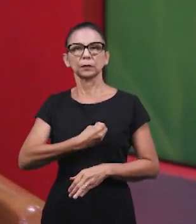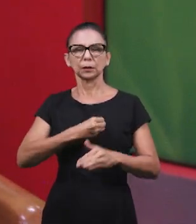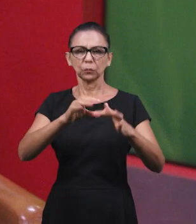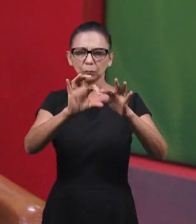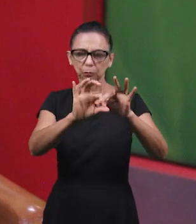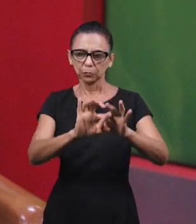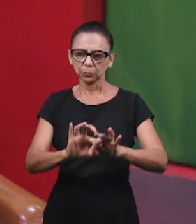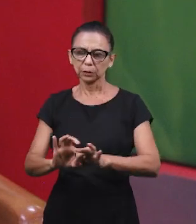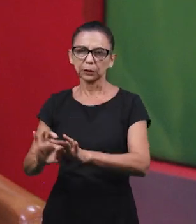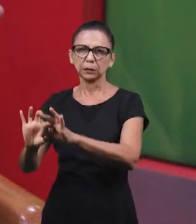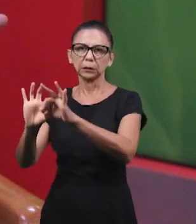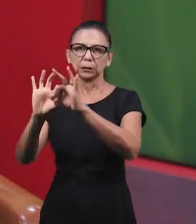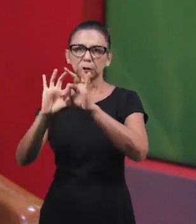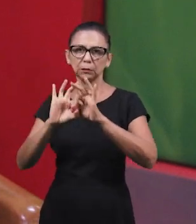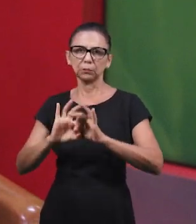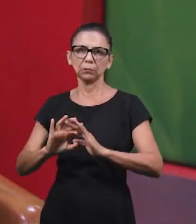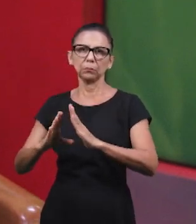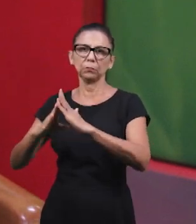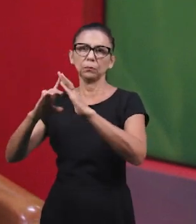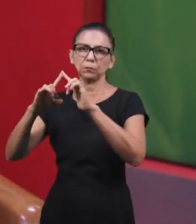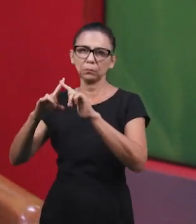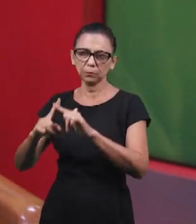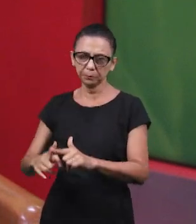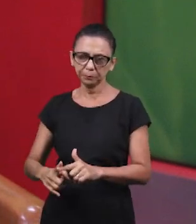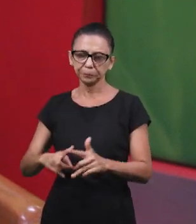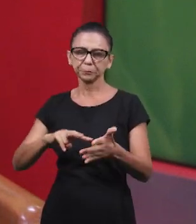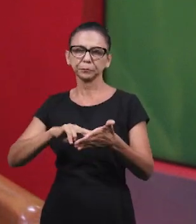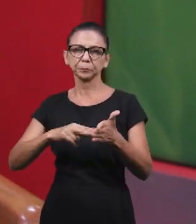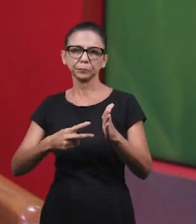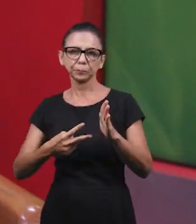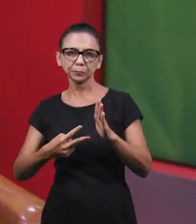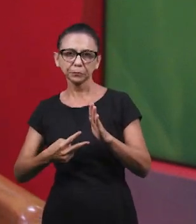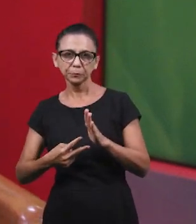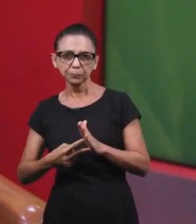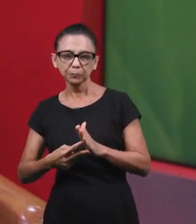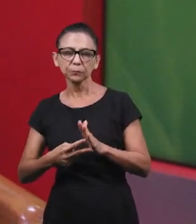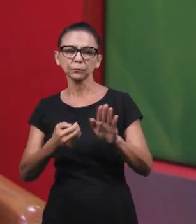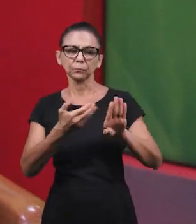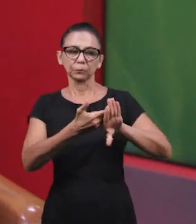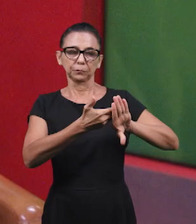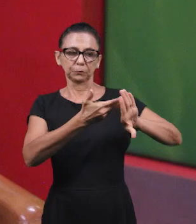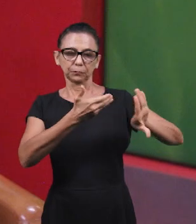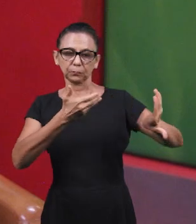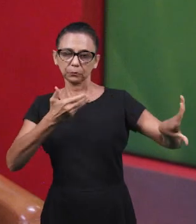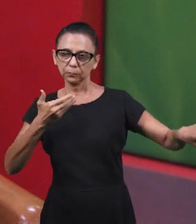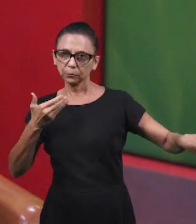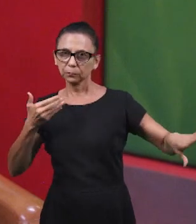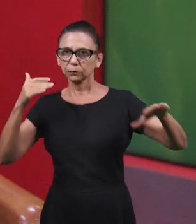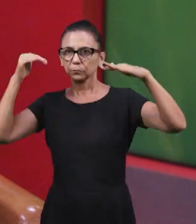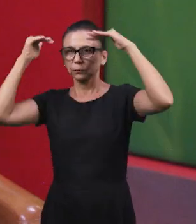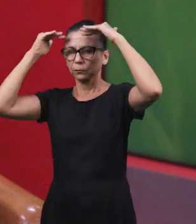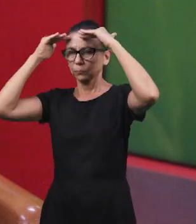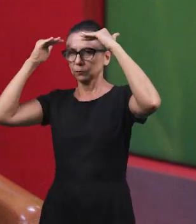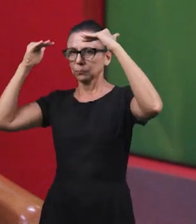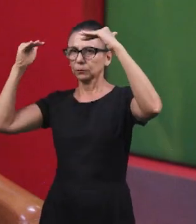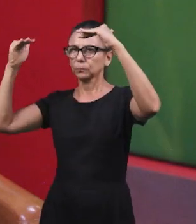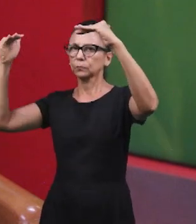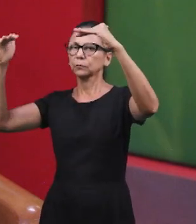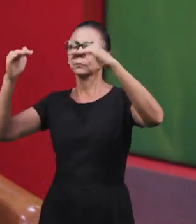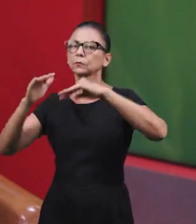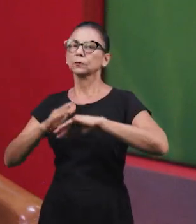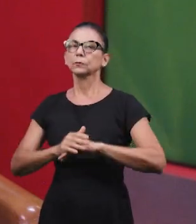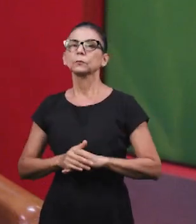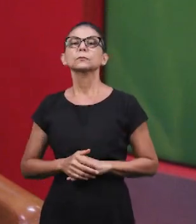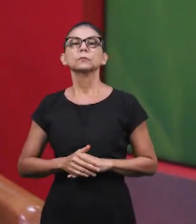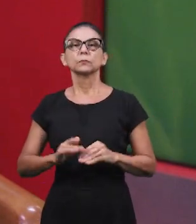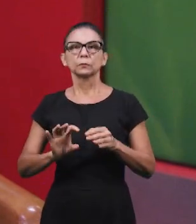en sanctification, obéissance, être gouverné par le Saint-Esprit. Donc, nous